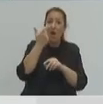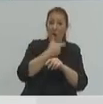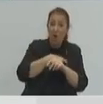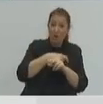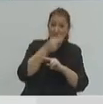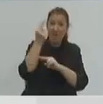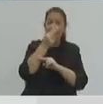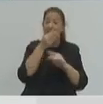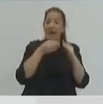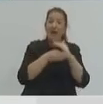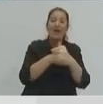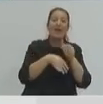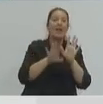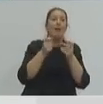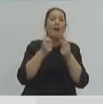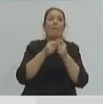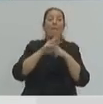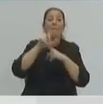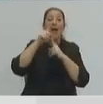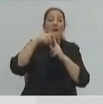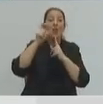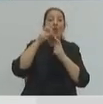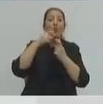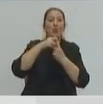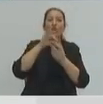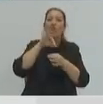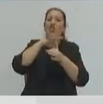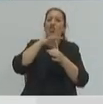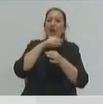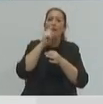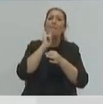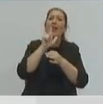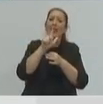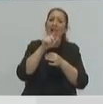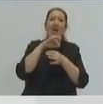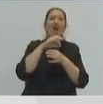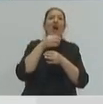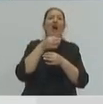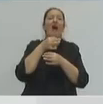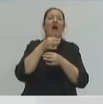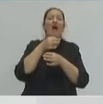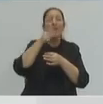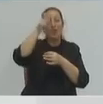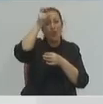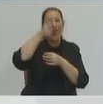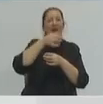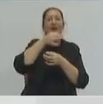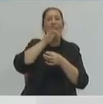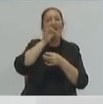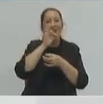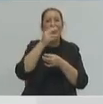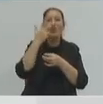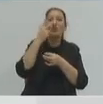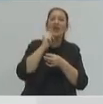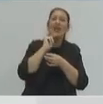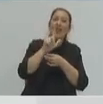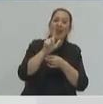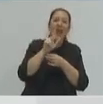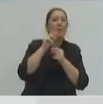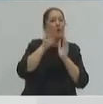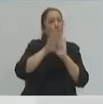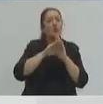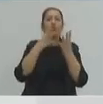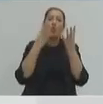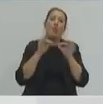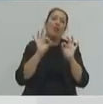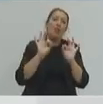girmemeli. Beltur sosyal hizmet yapmalı. Çayın 1 lira, kahvenin 3 liraya satıldığı kafeteryalar, sosyal tesisler olmalı oralar.